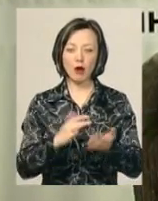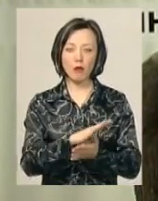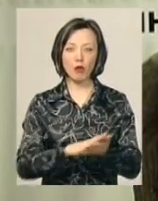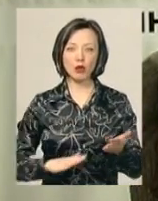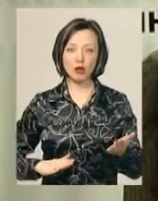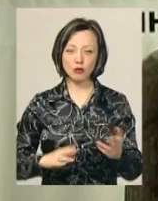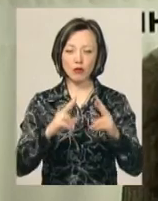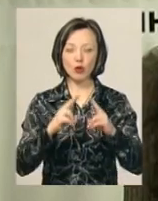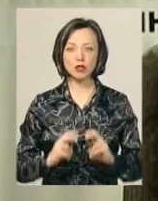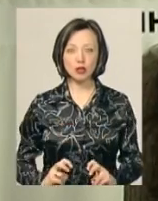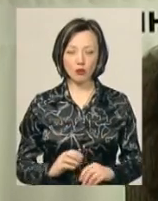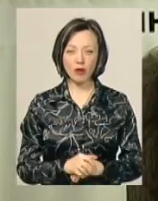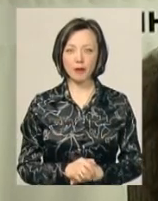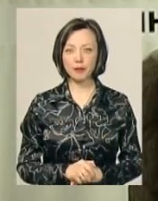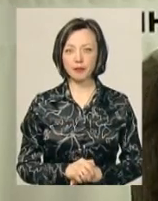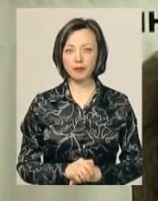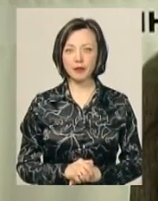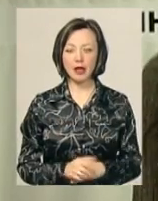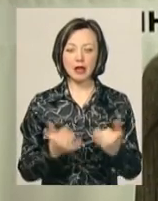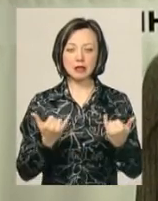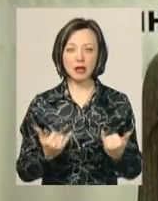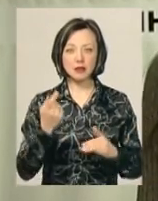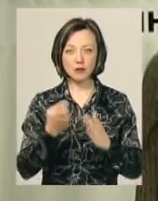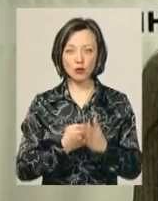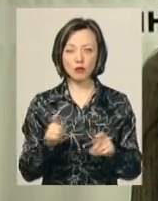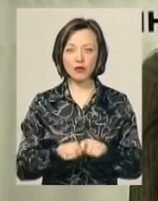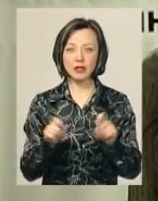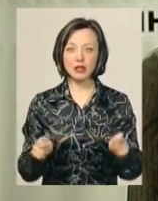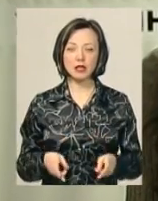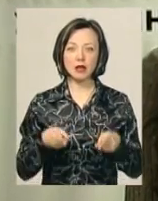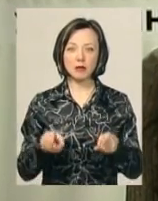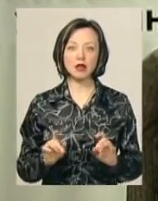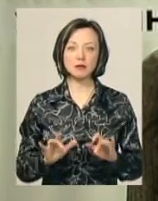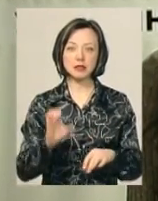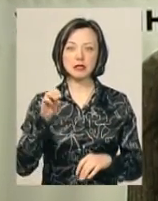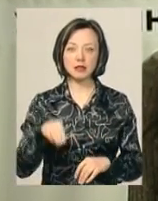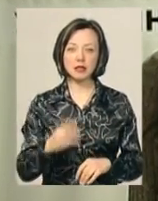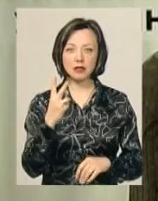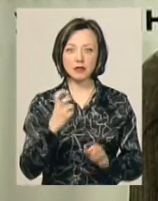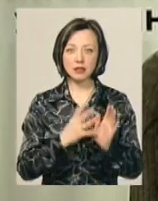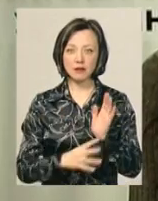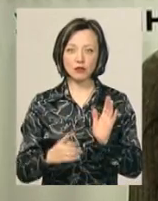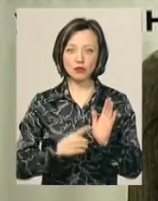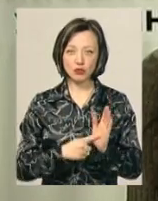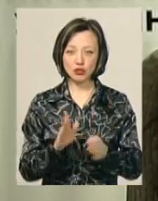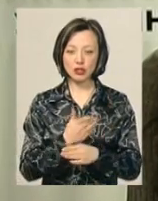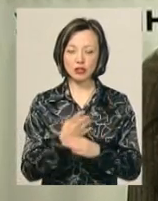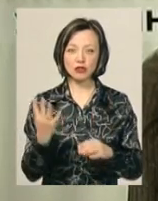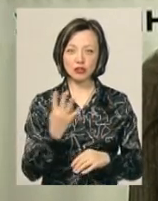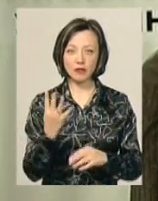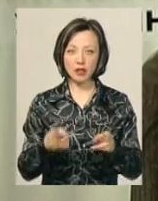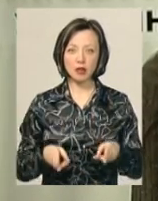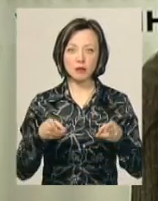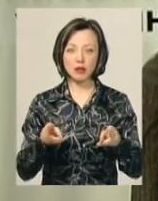подальшого розслідування. Наразі нам відомо, що відкрите кримінальне провадження за статтею 296 частиною